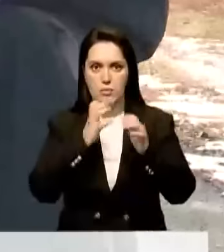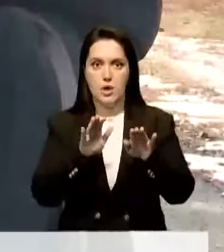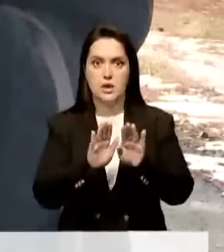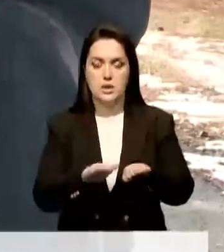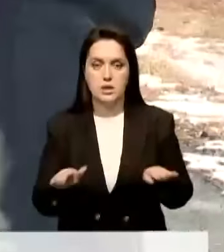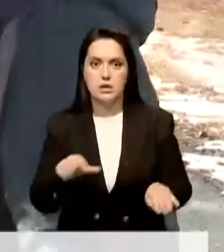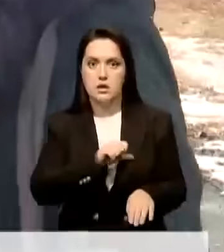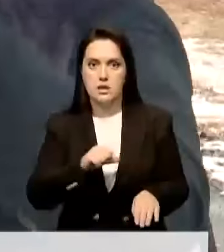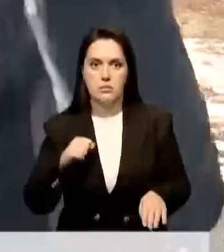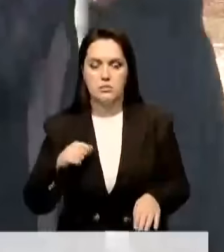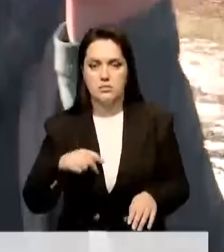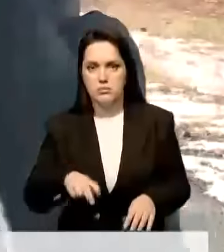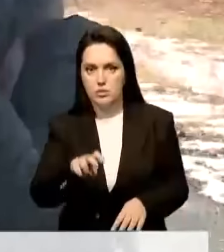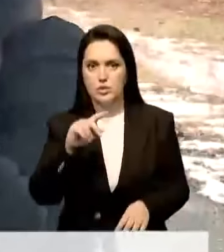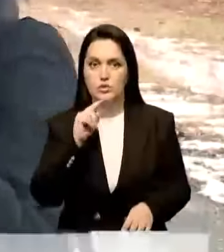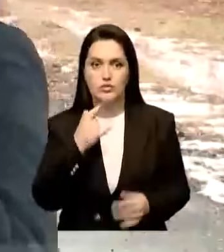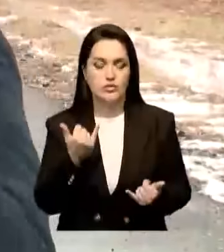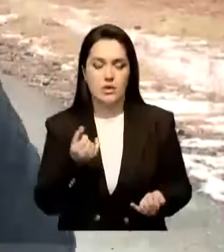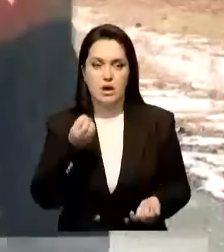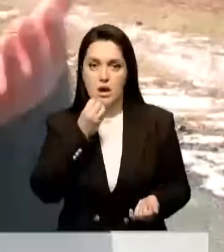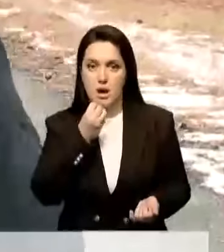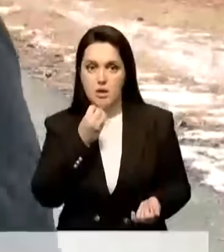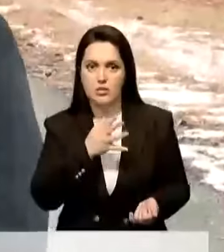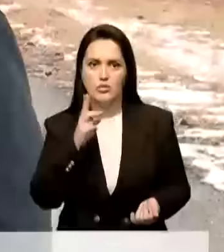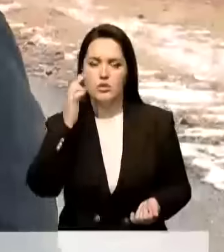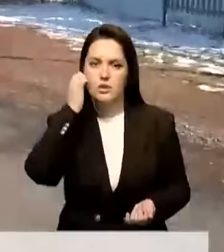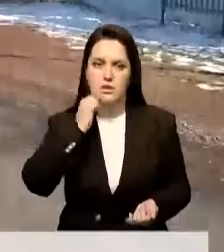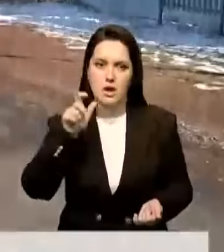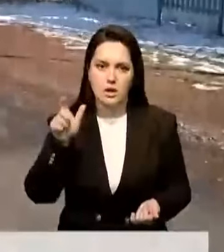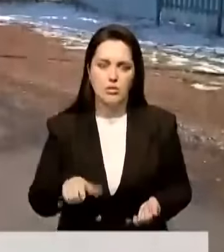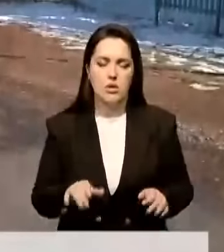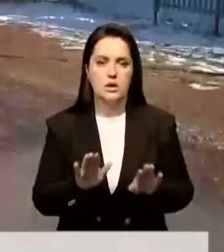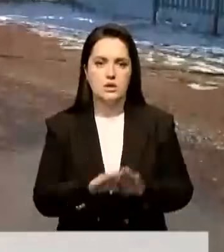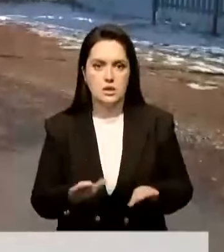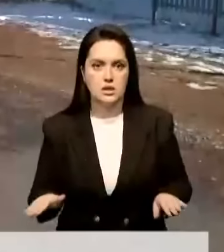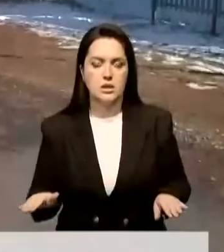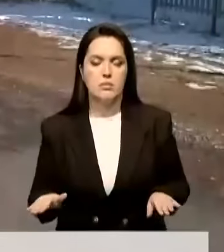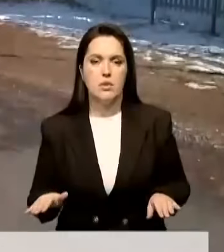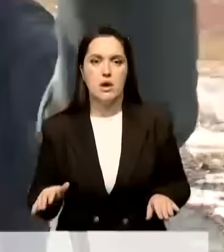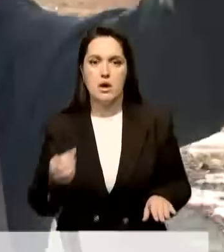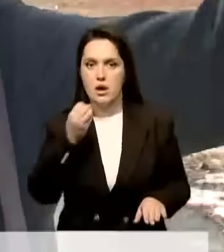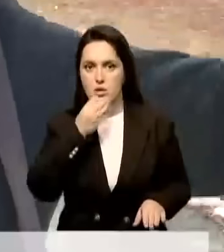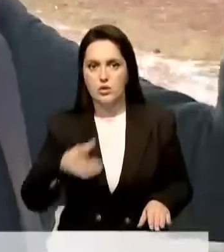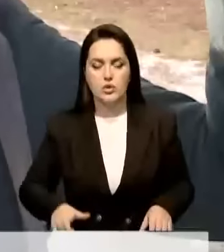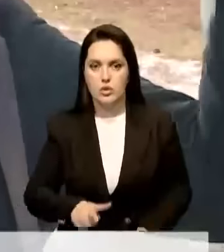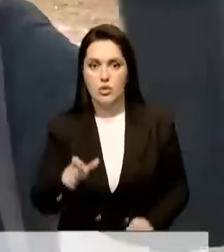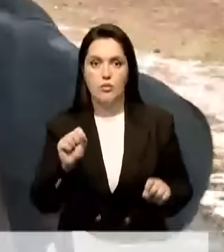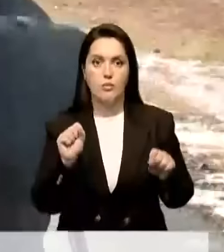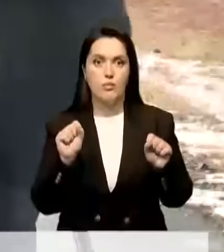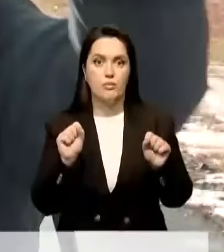даже сами ходили, тяжело было. А сейчас хорошо. И старикам, и детям. Дорога хорошая прям. Мы можем